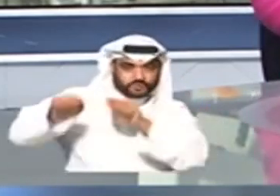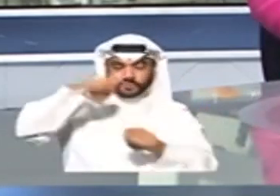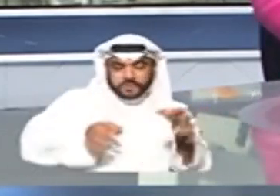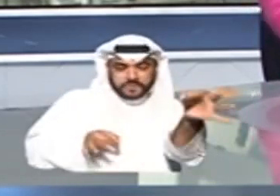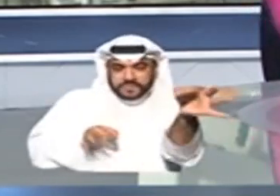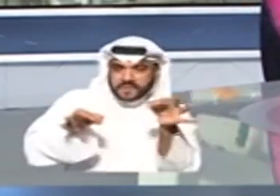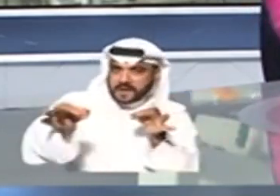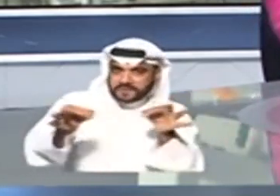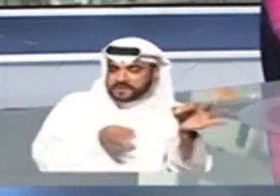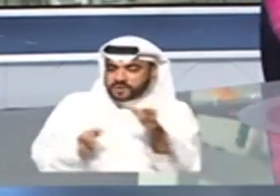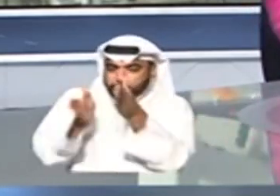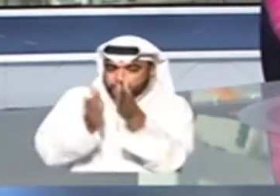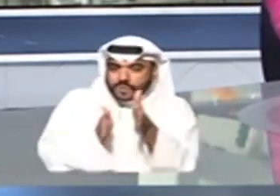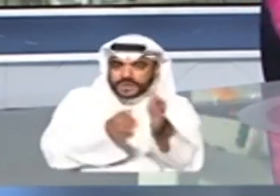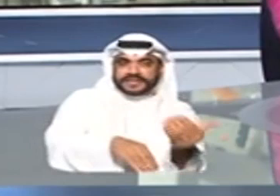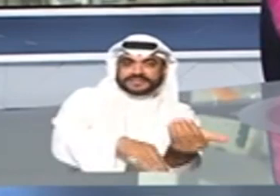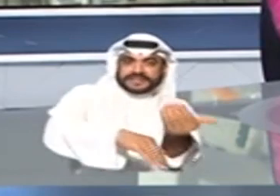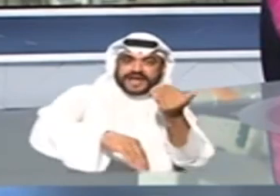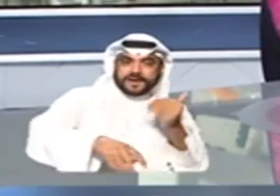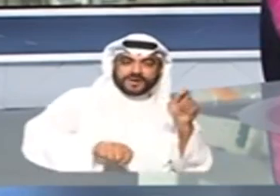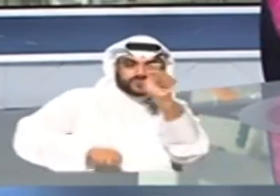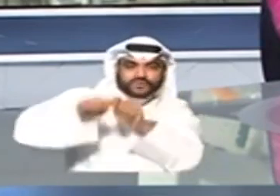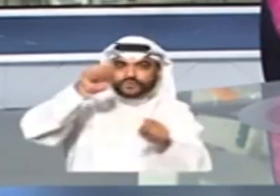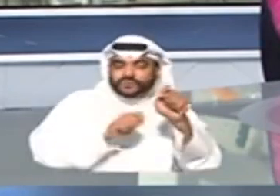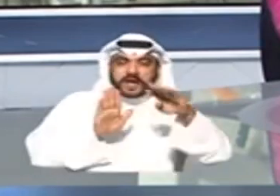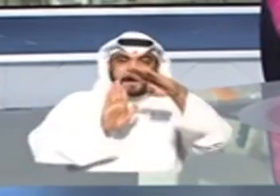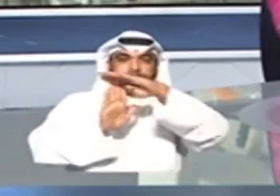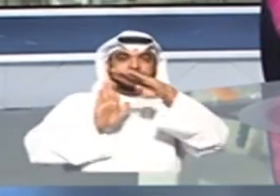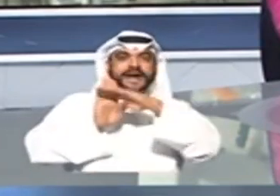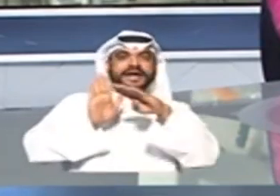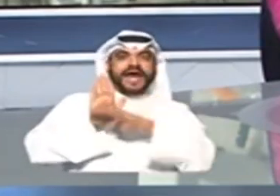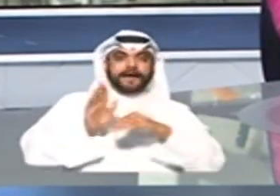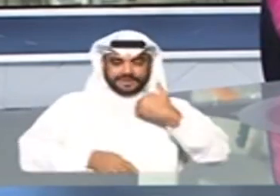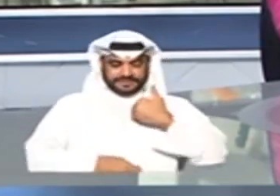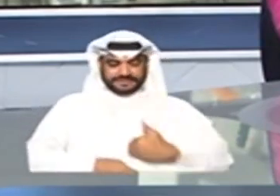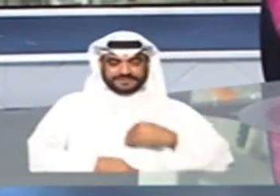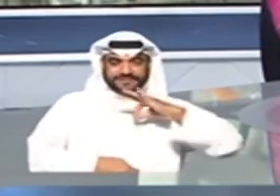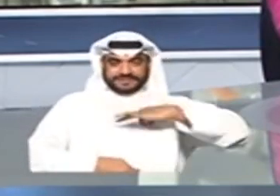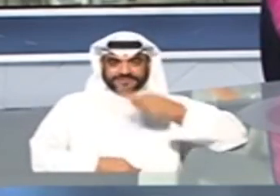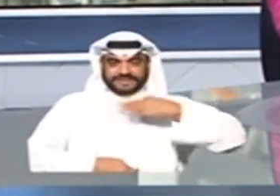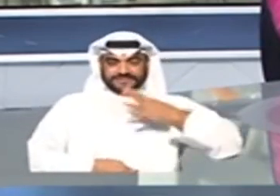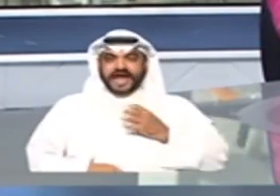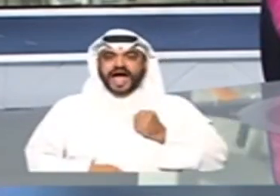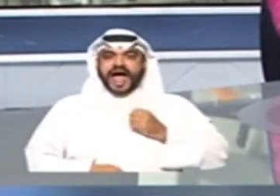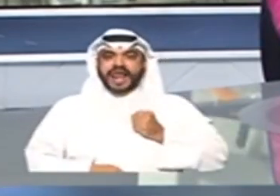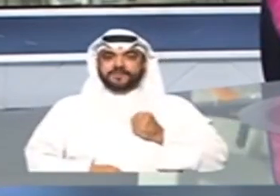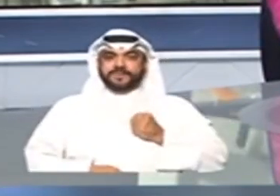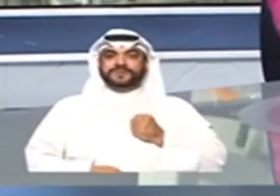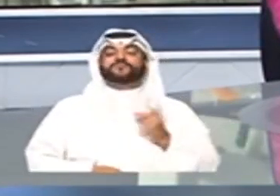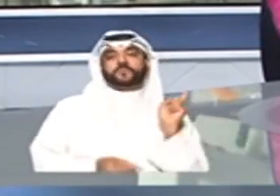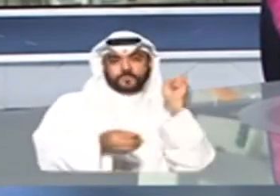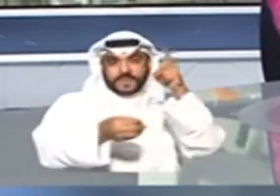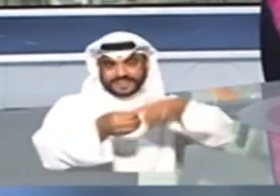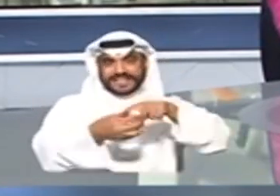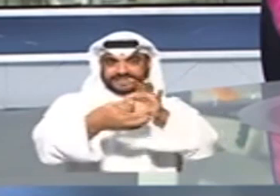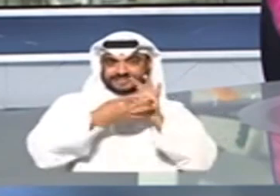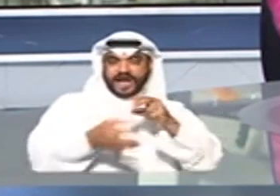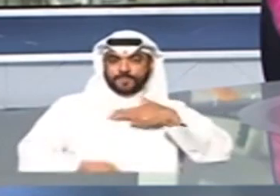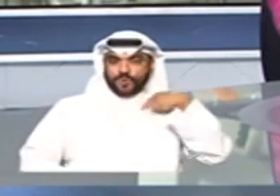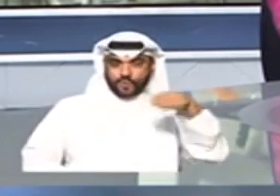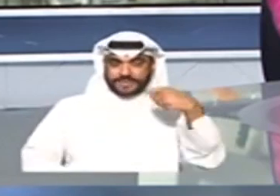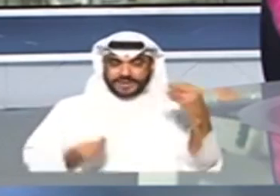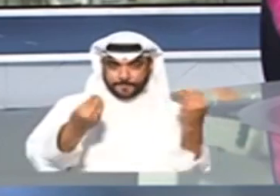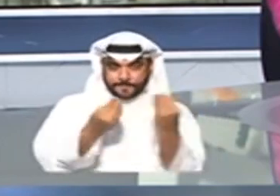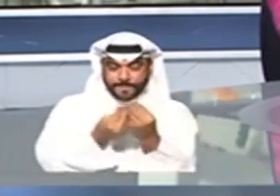التخطيط والتجهيز للعمل على برنامج زراعة القلب، وإن الوزارة عملت بالتعاون بين عدة قطاعات